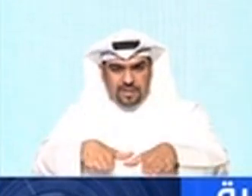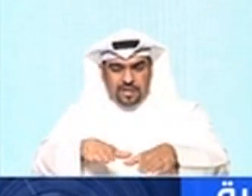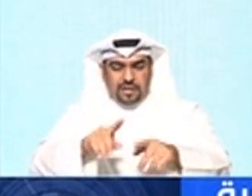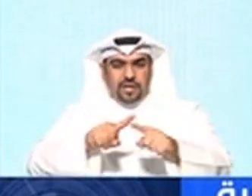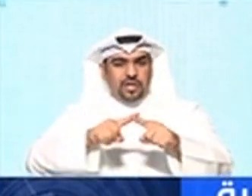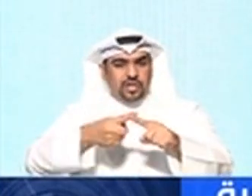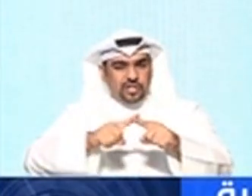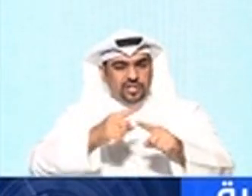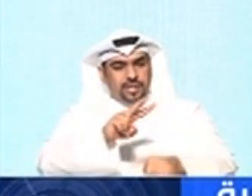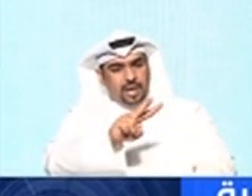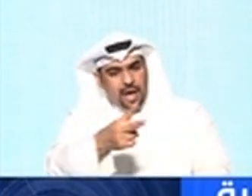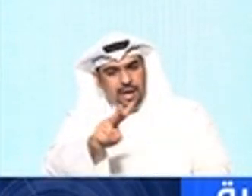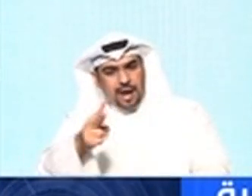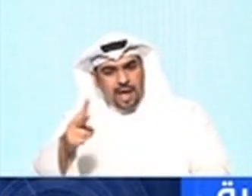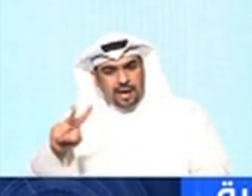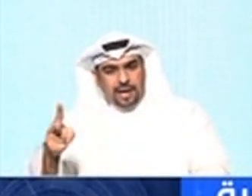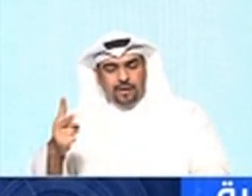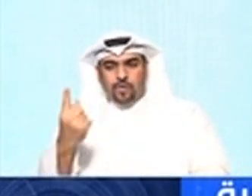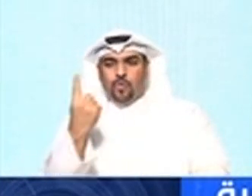لبعض الحالات.